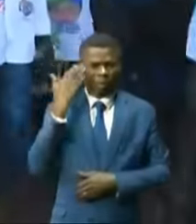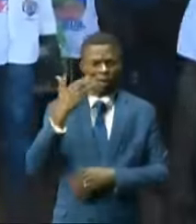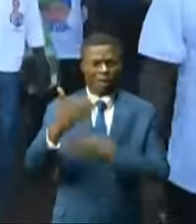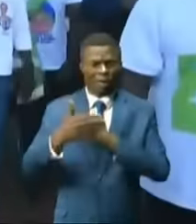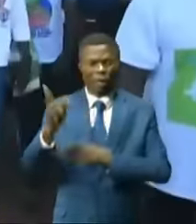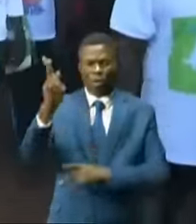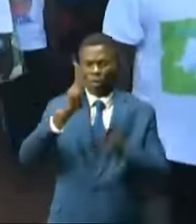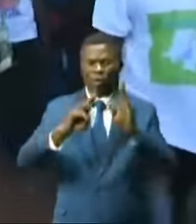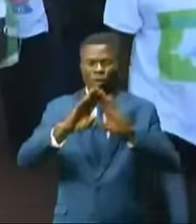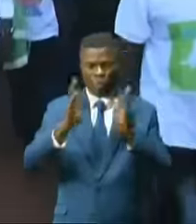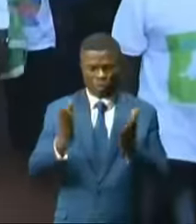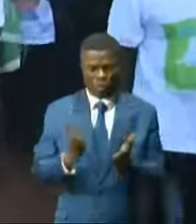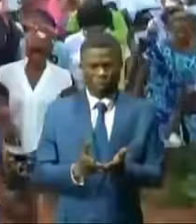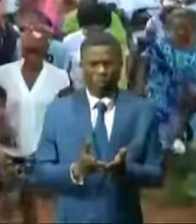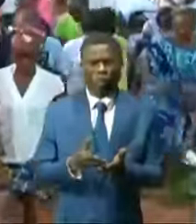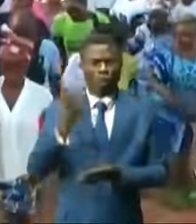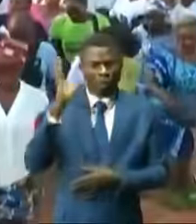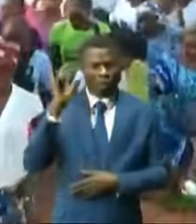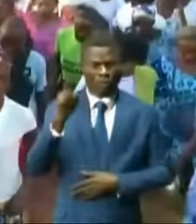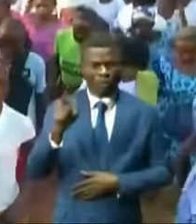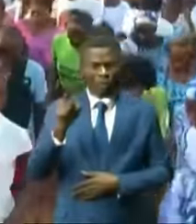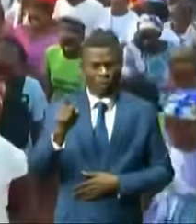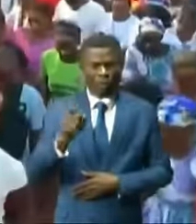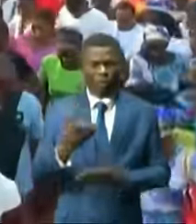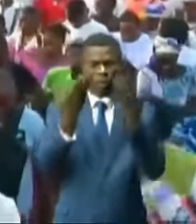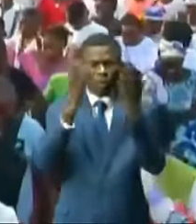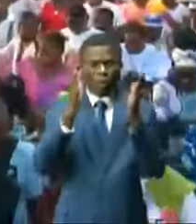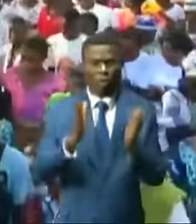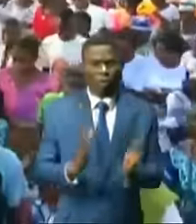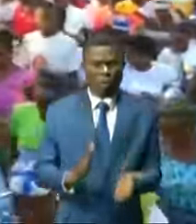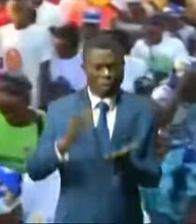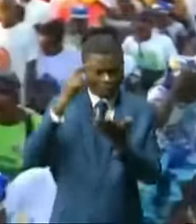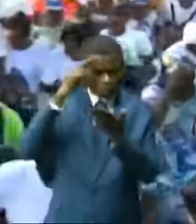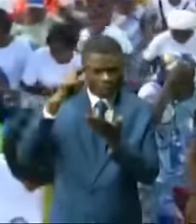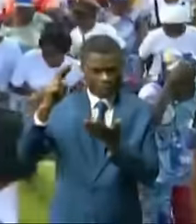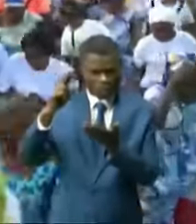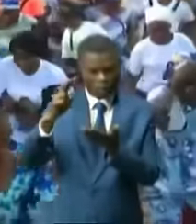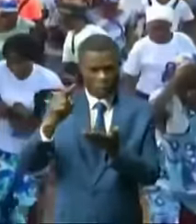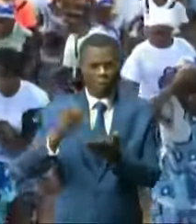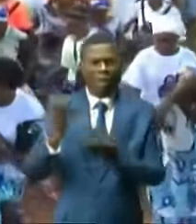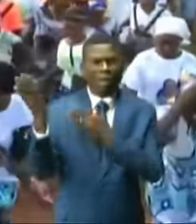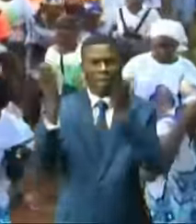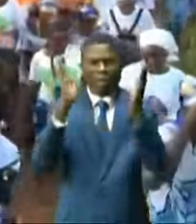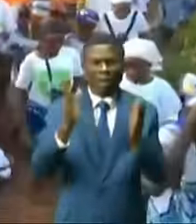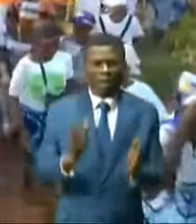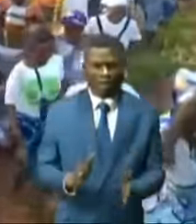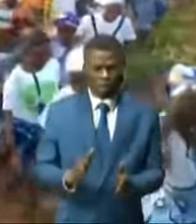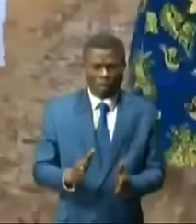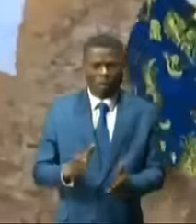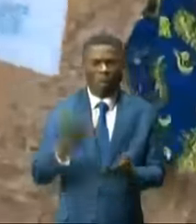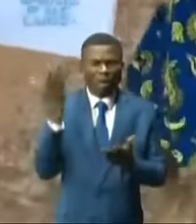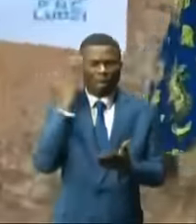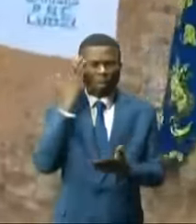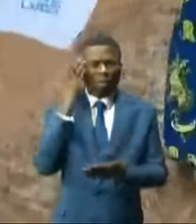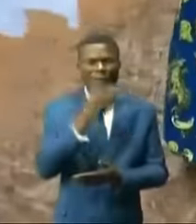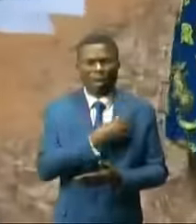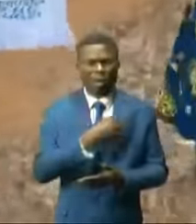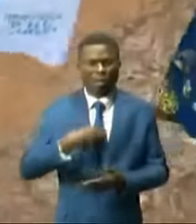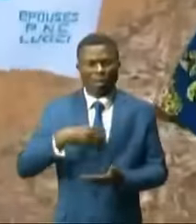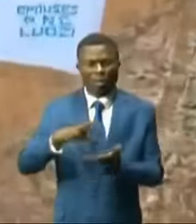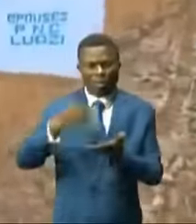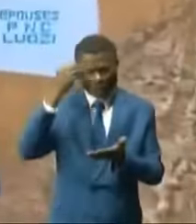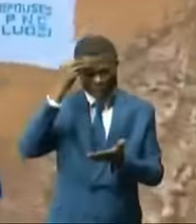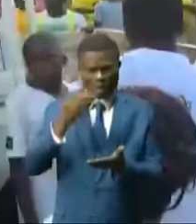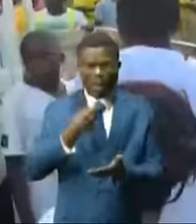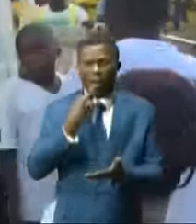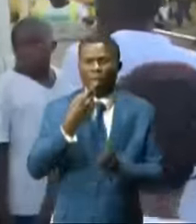proche de toutes les couches de la population. Les étudiants aux maraîchères, en passant par les commerçants et les parents d'élèves, tous disent témoigner